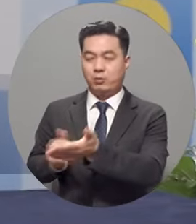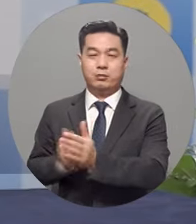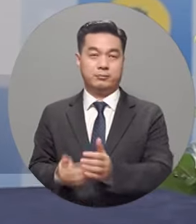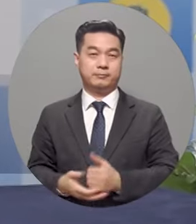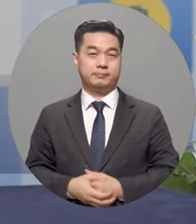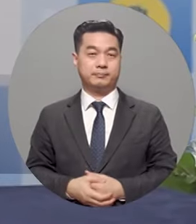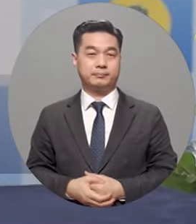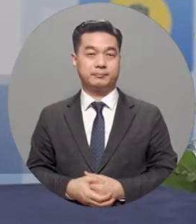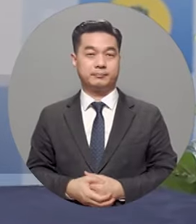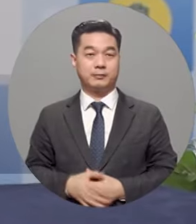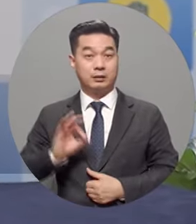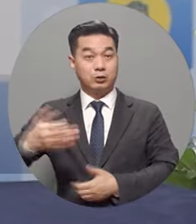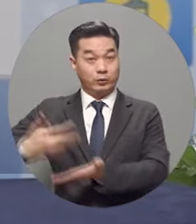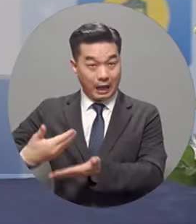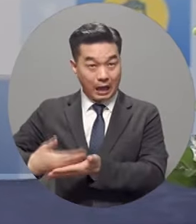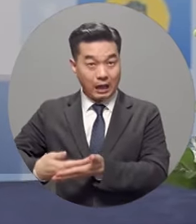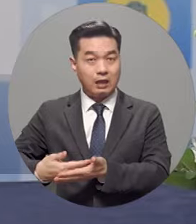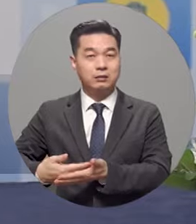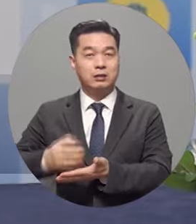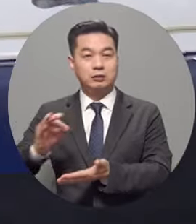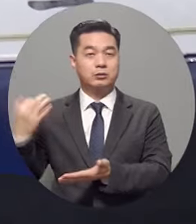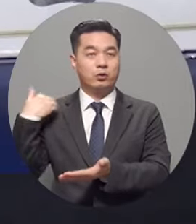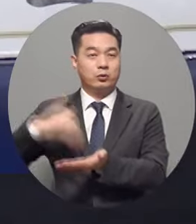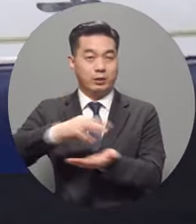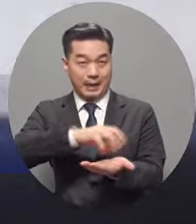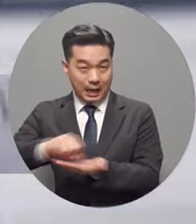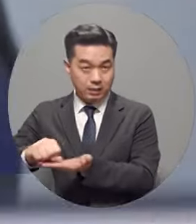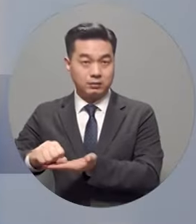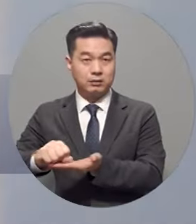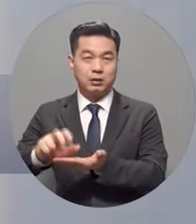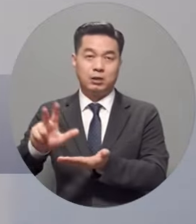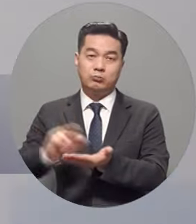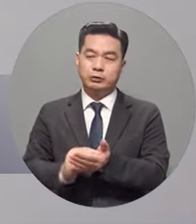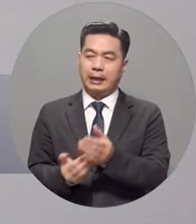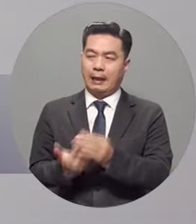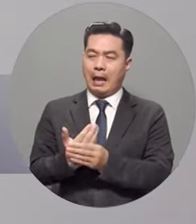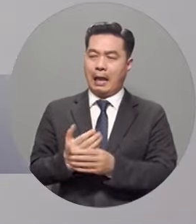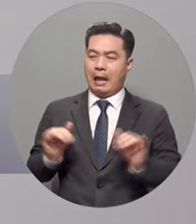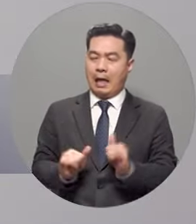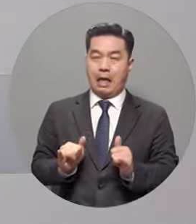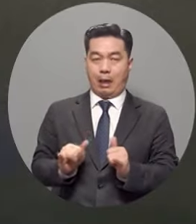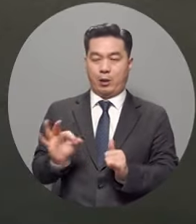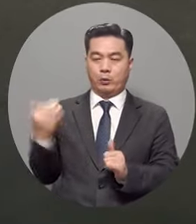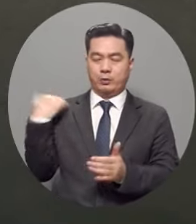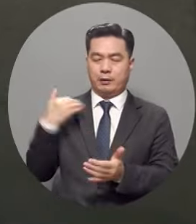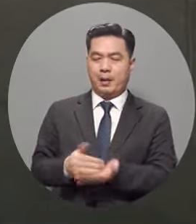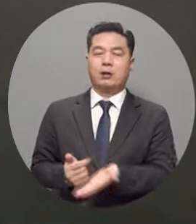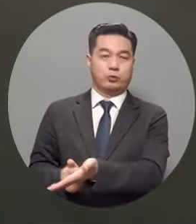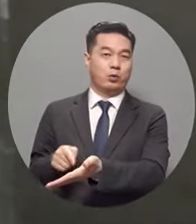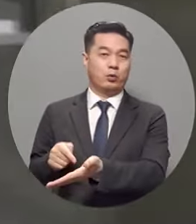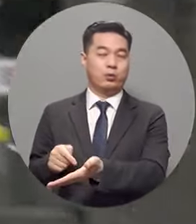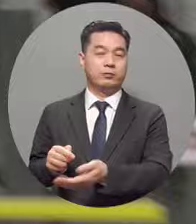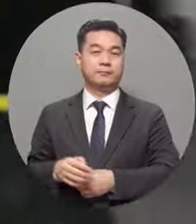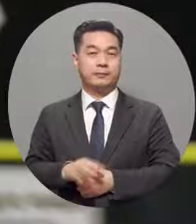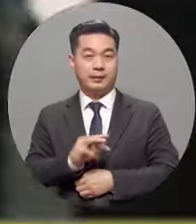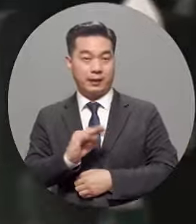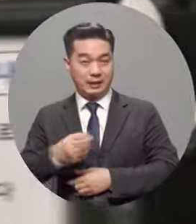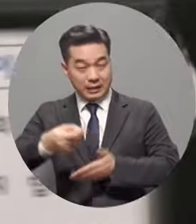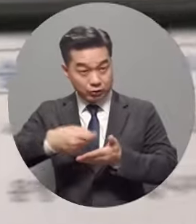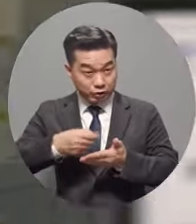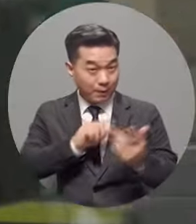돈 내놔라 막 이렇게 해가지고 그 돈은 받았어요. 문제가 될 것 같으니까 얼른 주더라고요. MBC 취재진을 만난